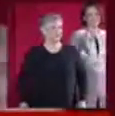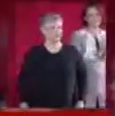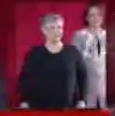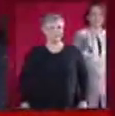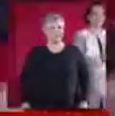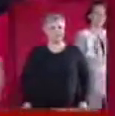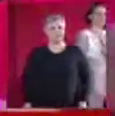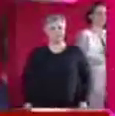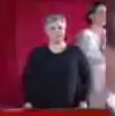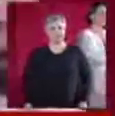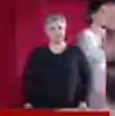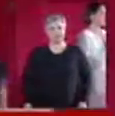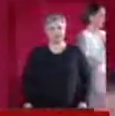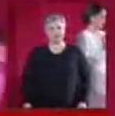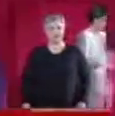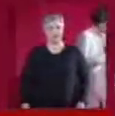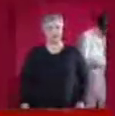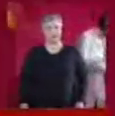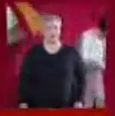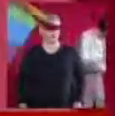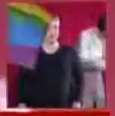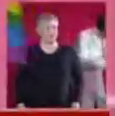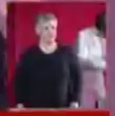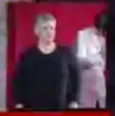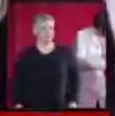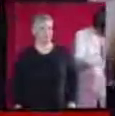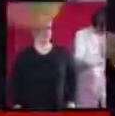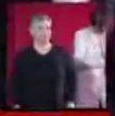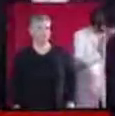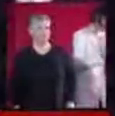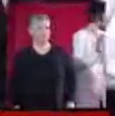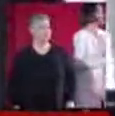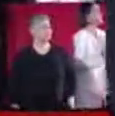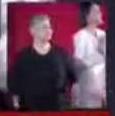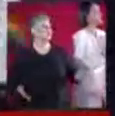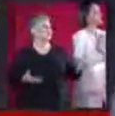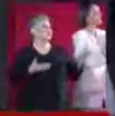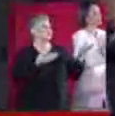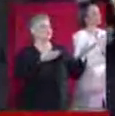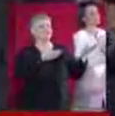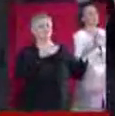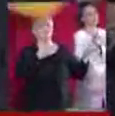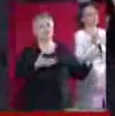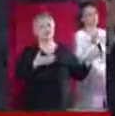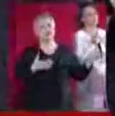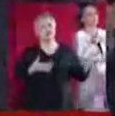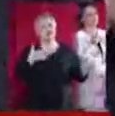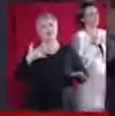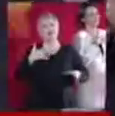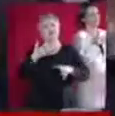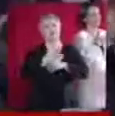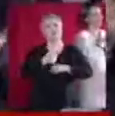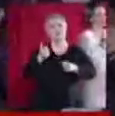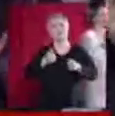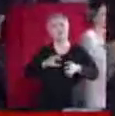ταεκβοντό ο σημαιοφόρος της ελληνικής αποστολής στους ολυμπιακούς αγώνες του λονδίνου ο αλέξανδρος νικολαίδη